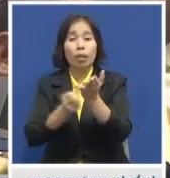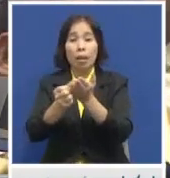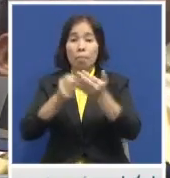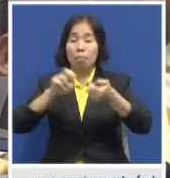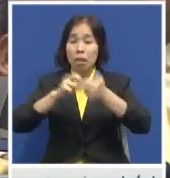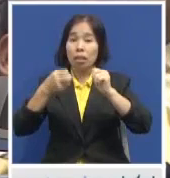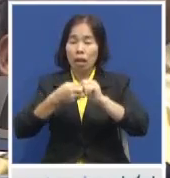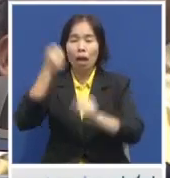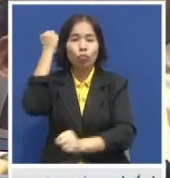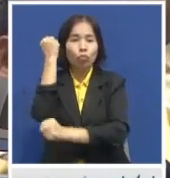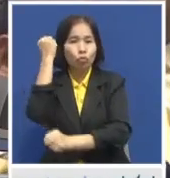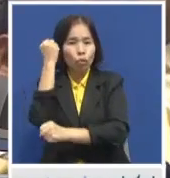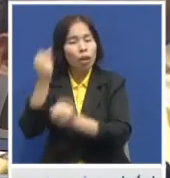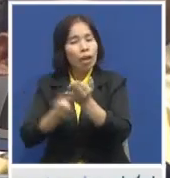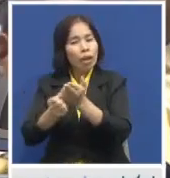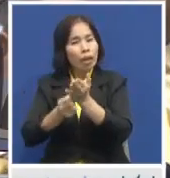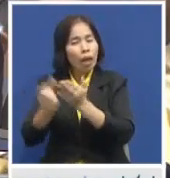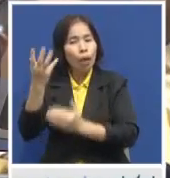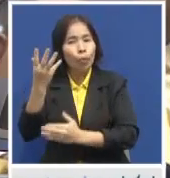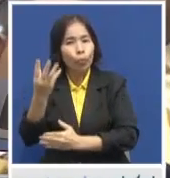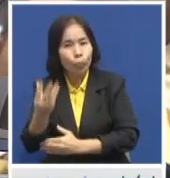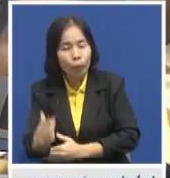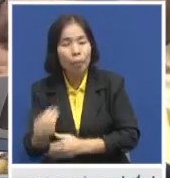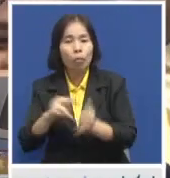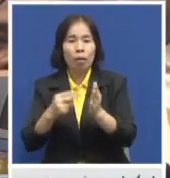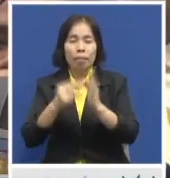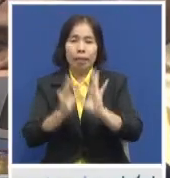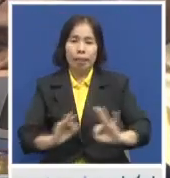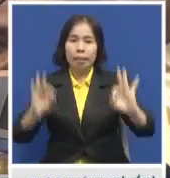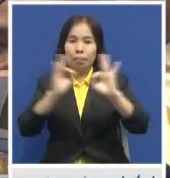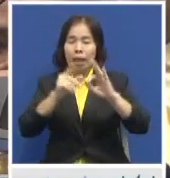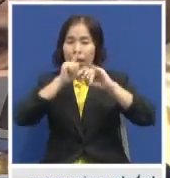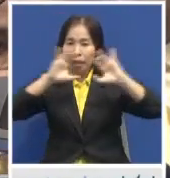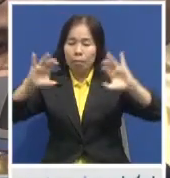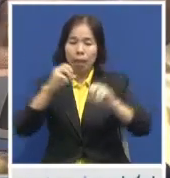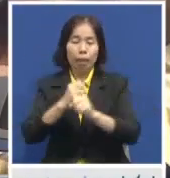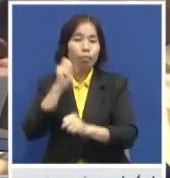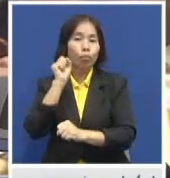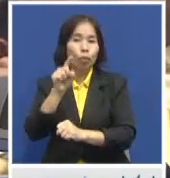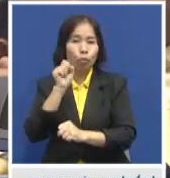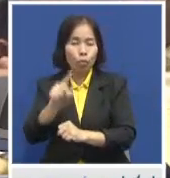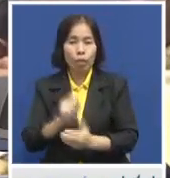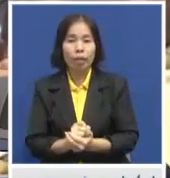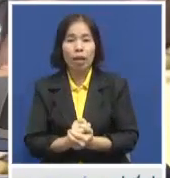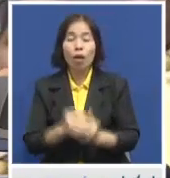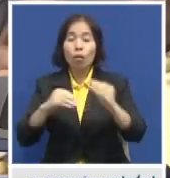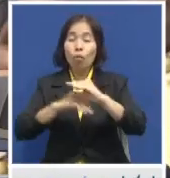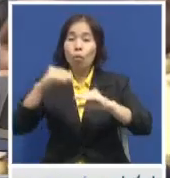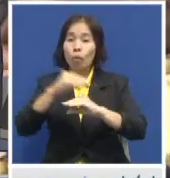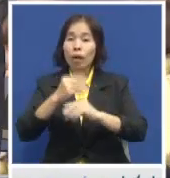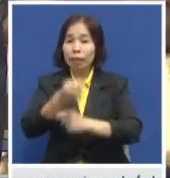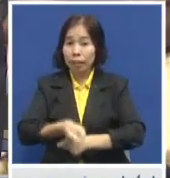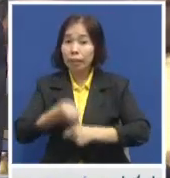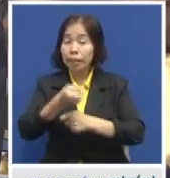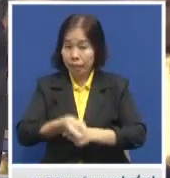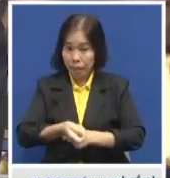ของการแก้ความยากจนยังไงก็ยังเป็นภารกิจสำคัญที่รัฐบาลต้องเร่งดำเนินการทั้งในส่วนของการเกษตร